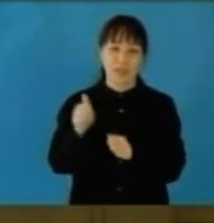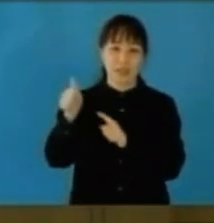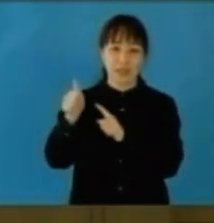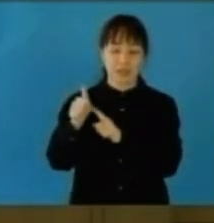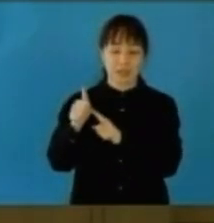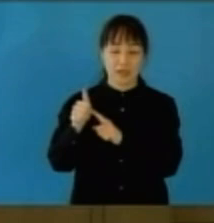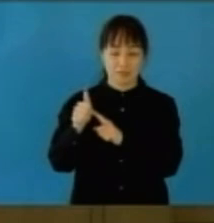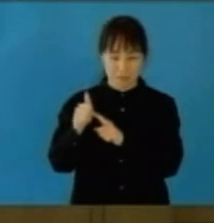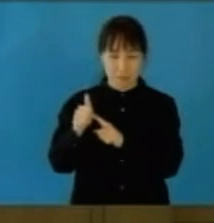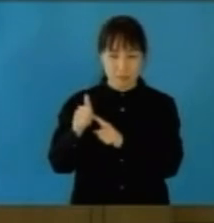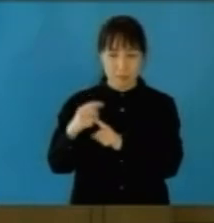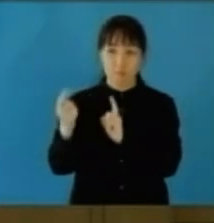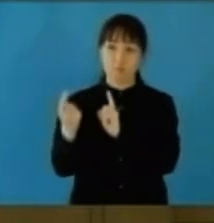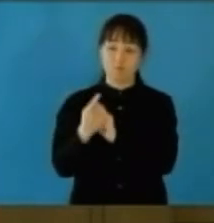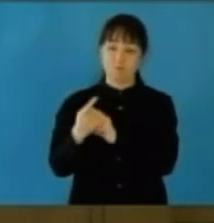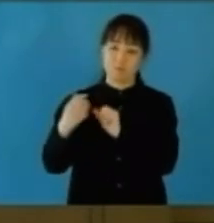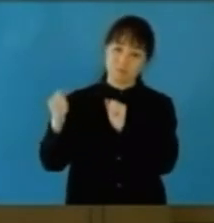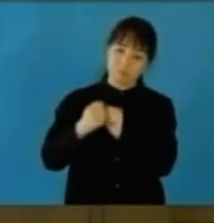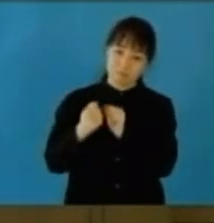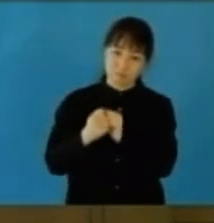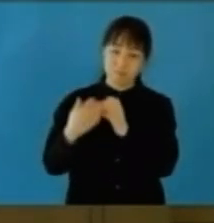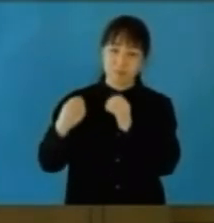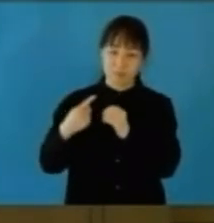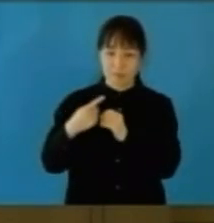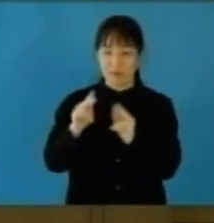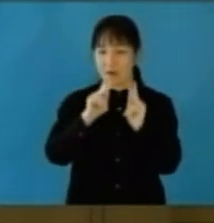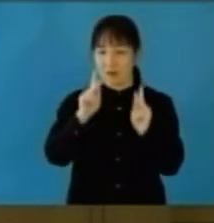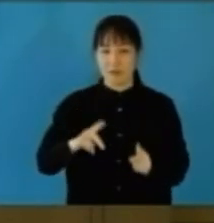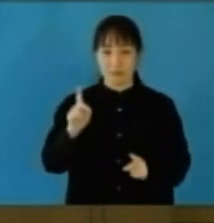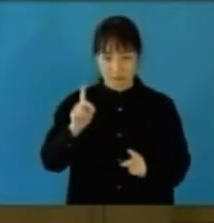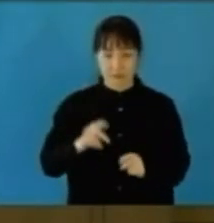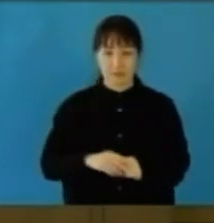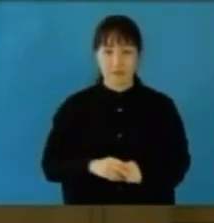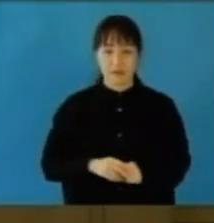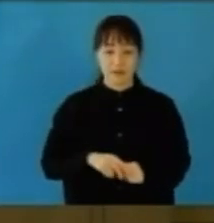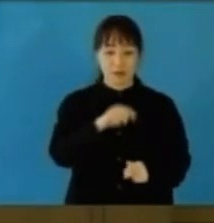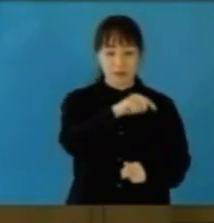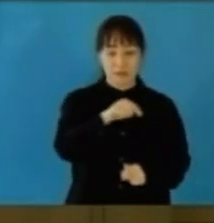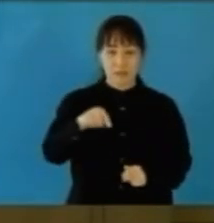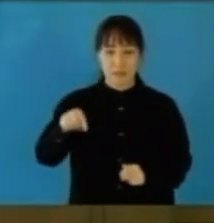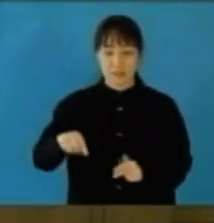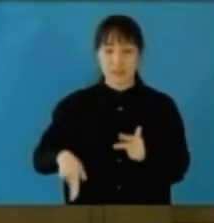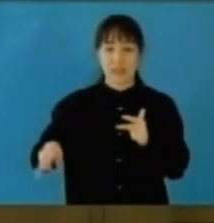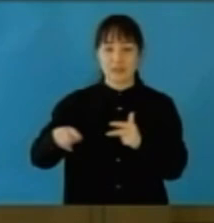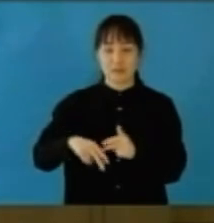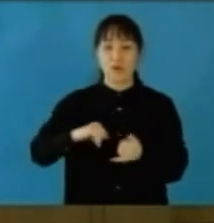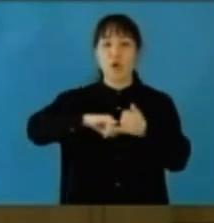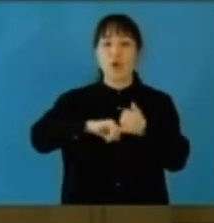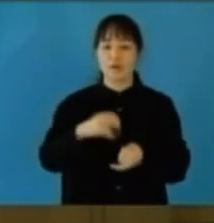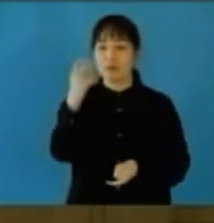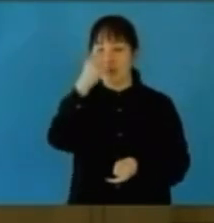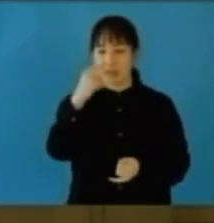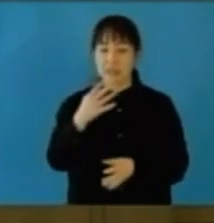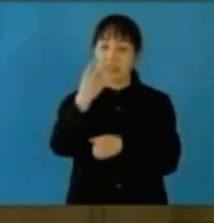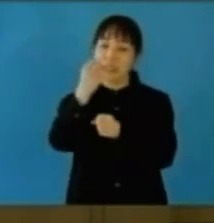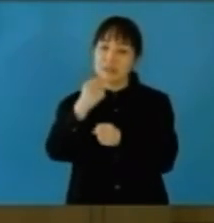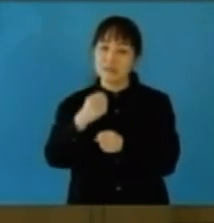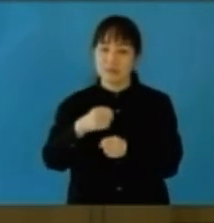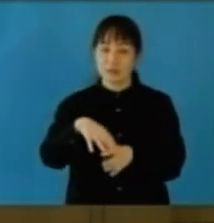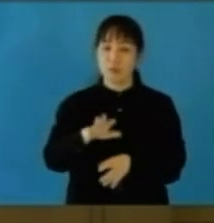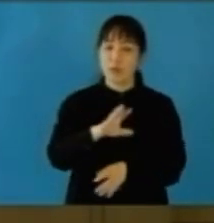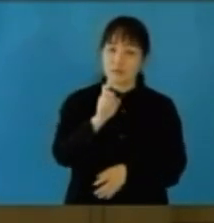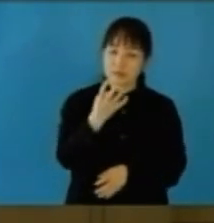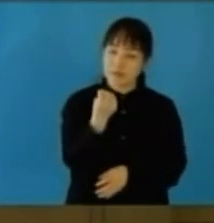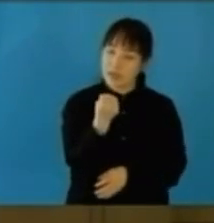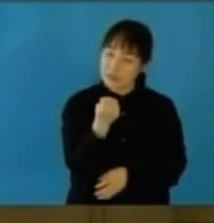ですね、意見交換させていただいたら課題が見えました。その課題です。各施設における予約の管理です。つまり、いつの時期に、どれぐらいの期間で、ど